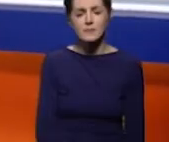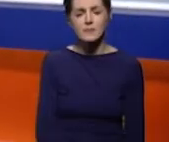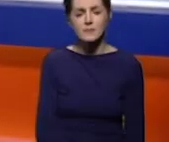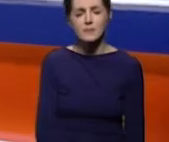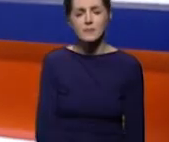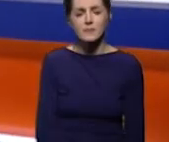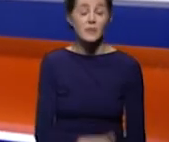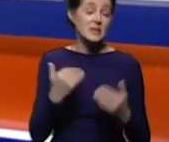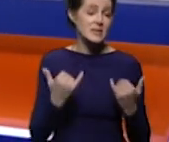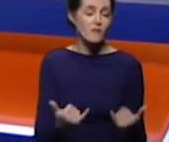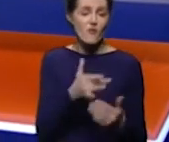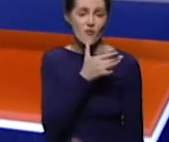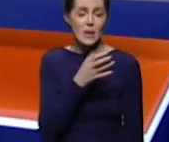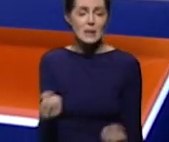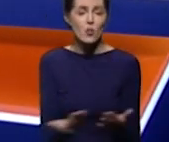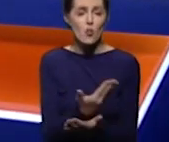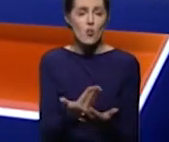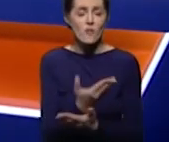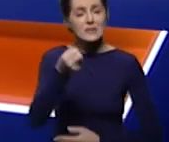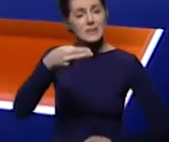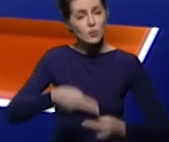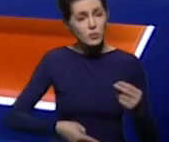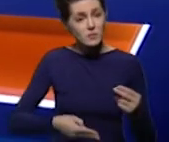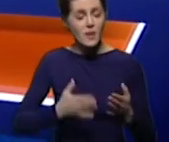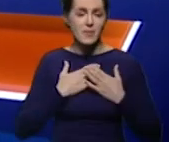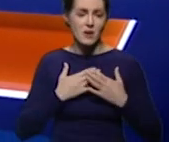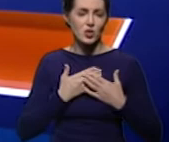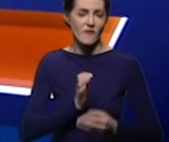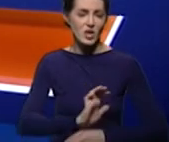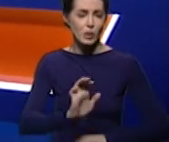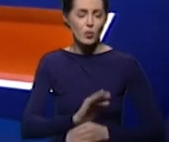І на цьому час завершувати